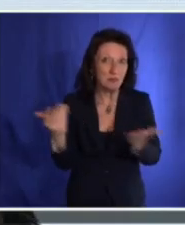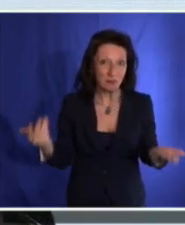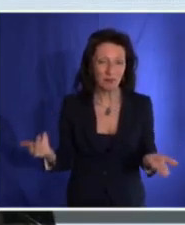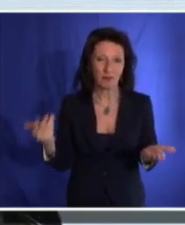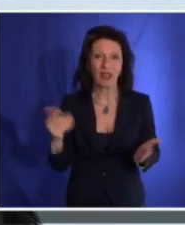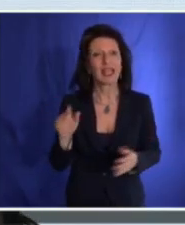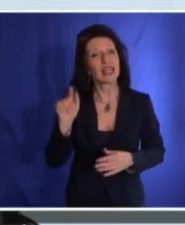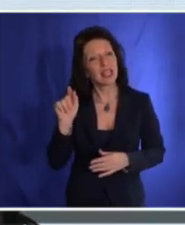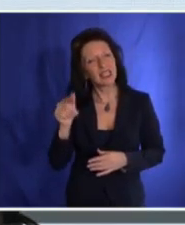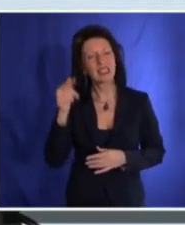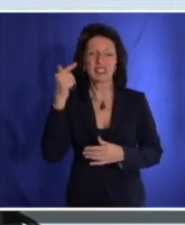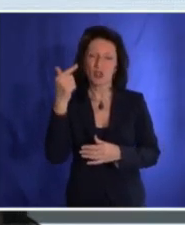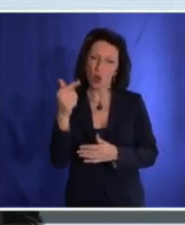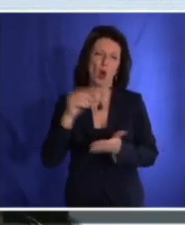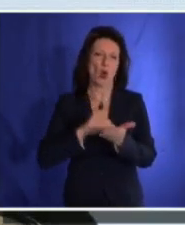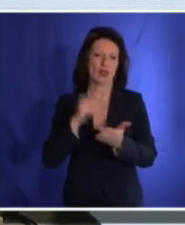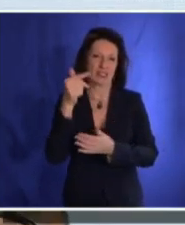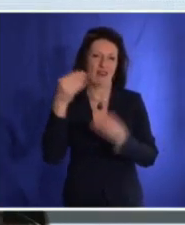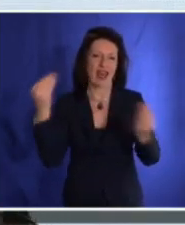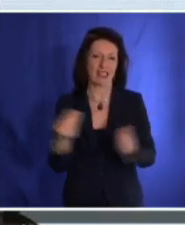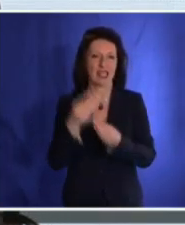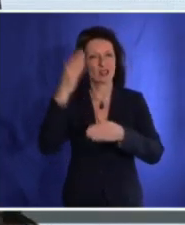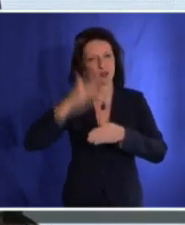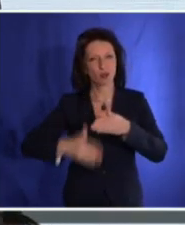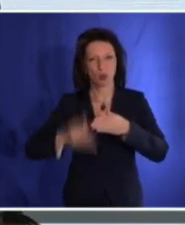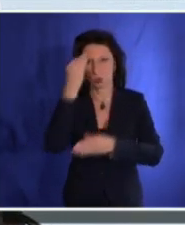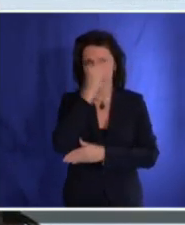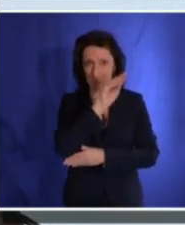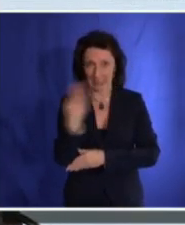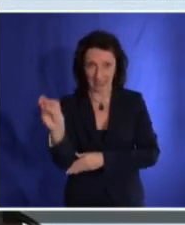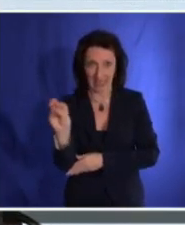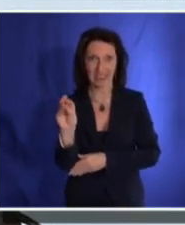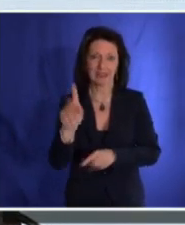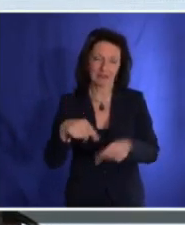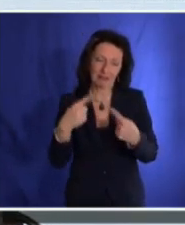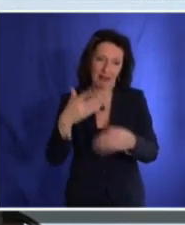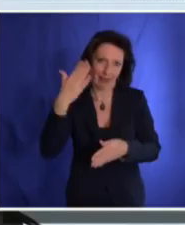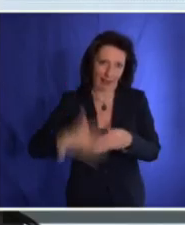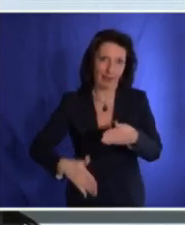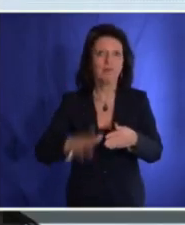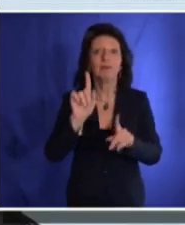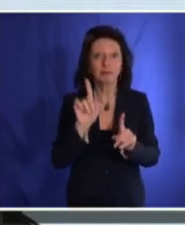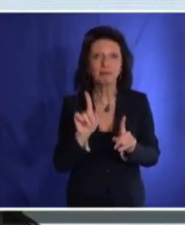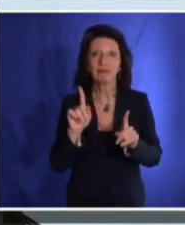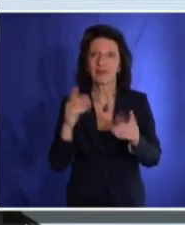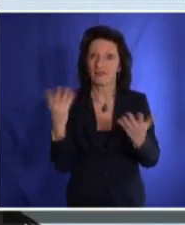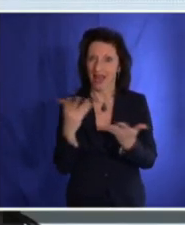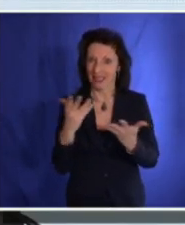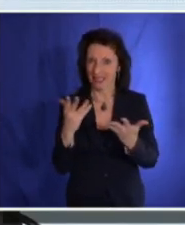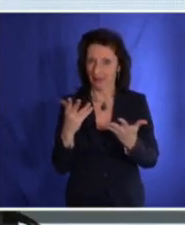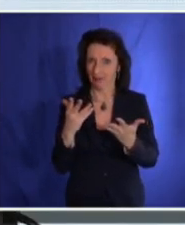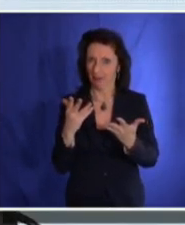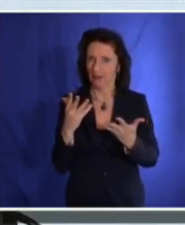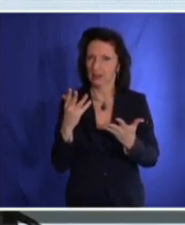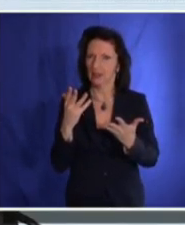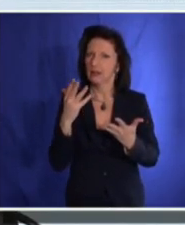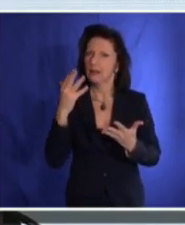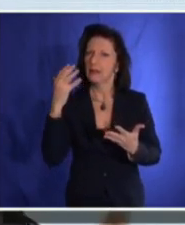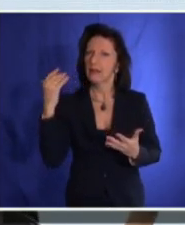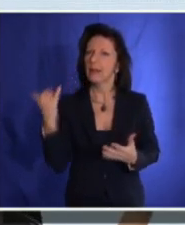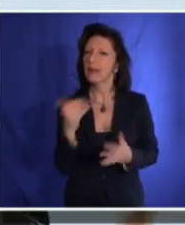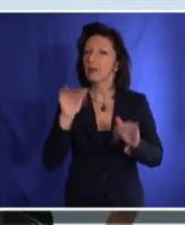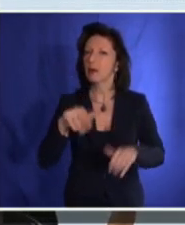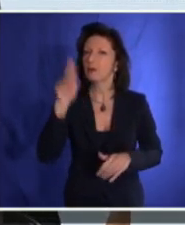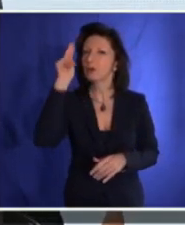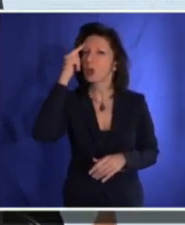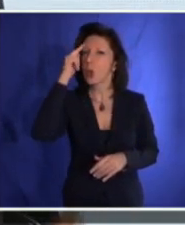zwei abschließenden Bemerkungen möchte ich eigentlich dann sozusagen abschließen. Nämlich, es ist immer die Fragestellung, ist